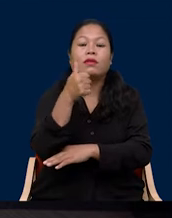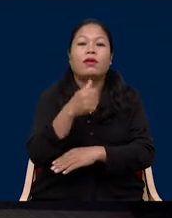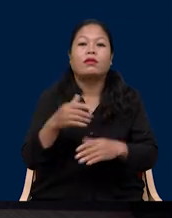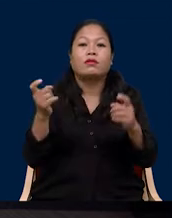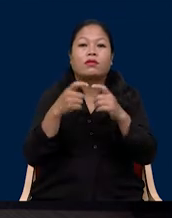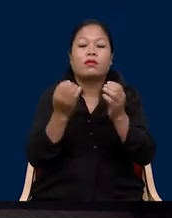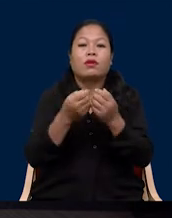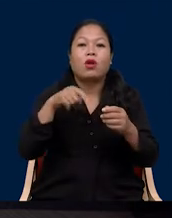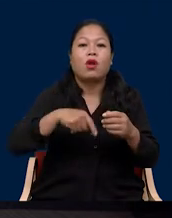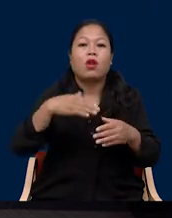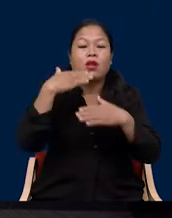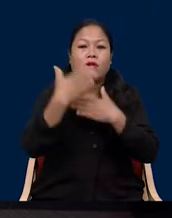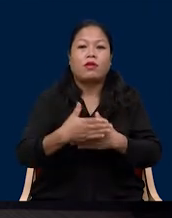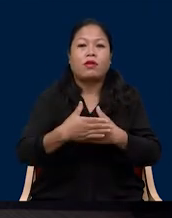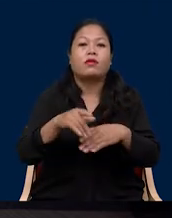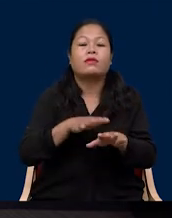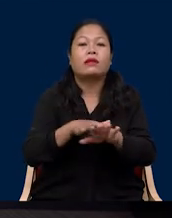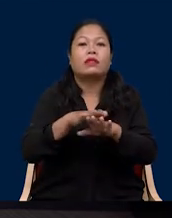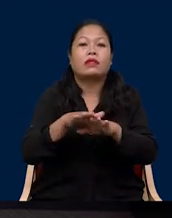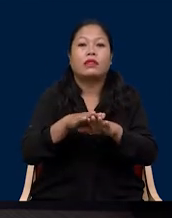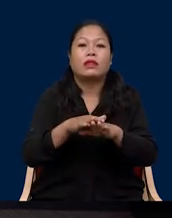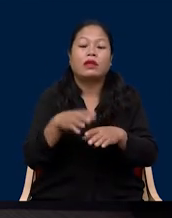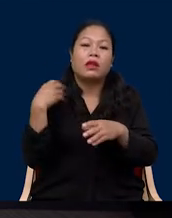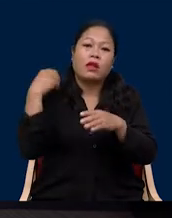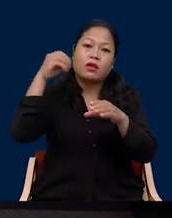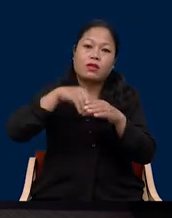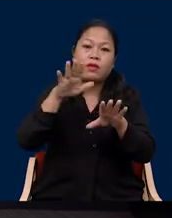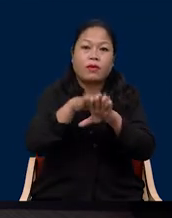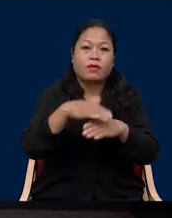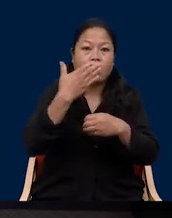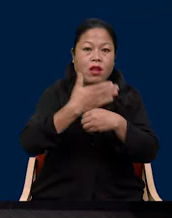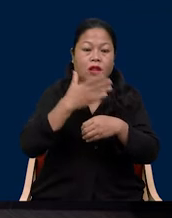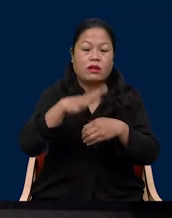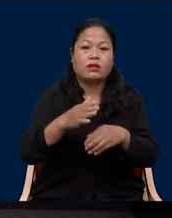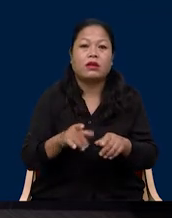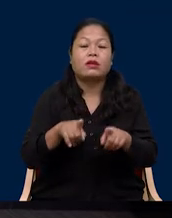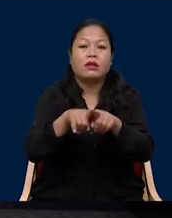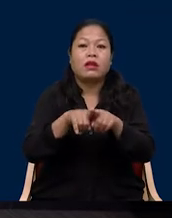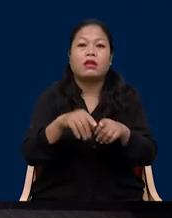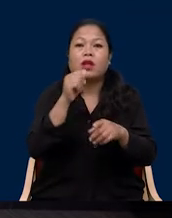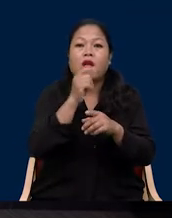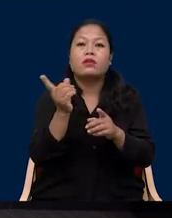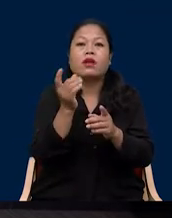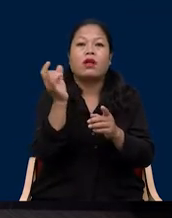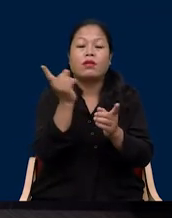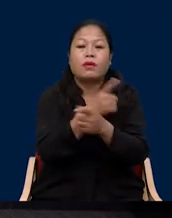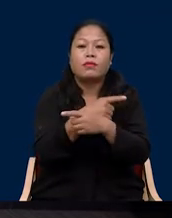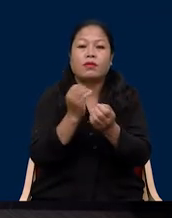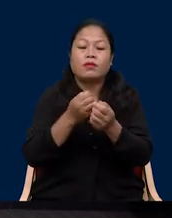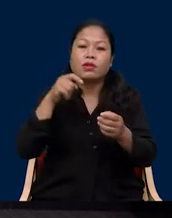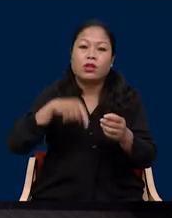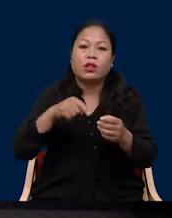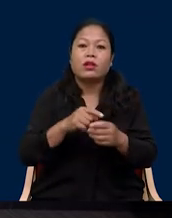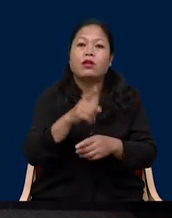26औं जलवायु सम्मेलन अहिलेसम्मकै सबैभन्दा धेरै समावेशी बनाउने लक्ष्य छ। साथै जलवायु परिवर्तनको